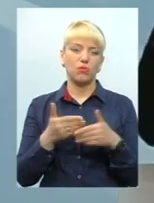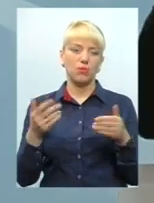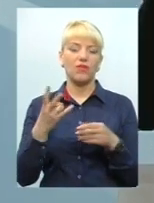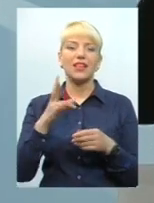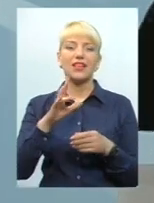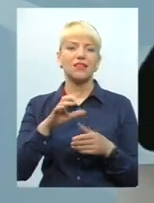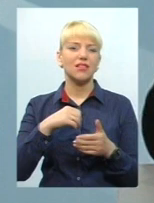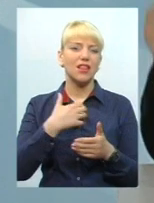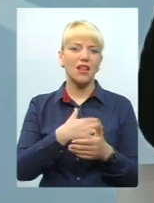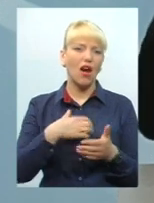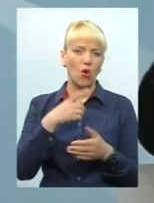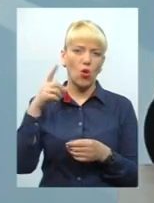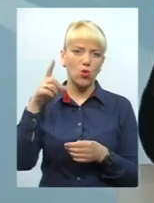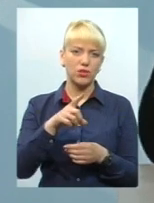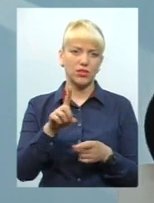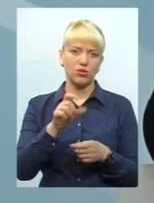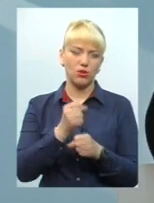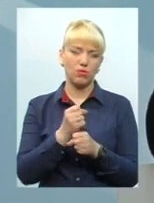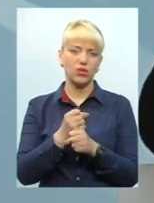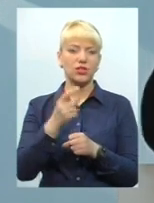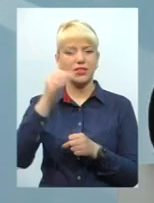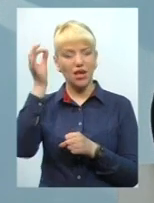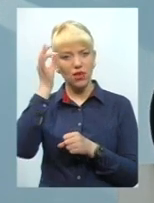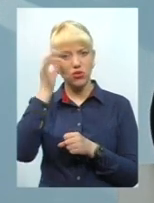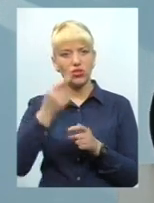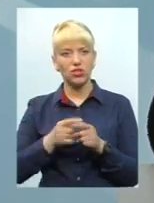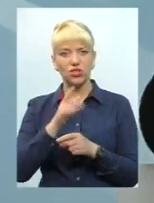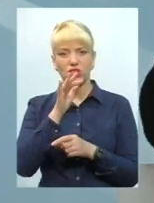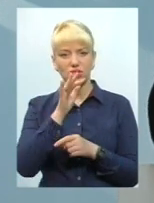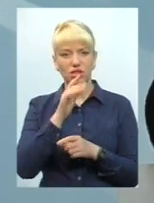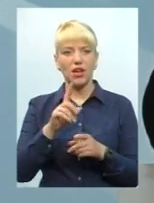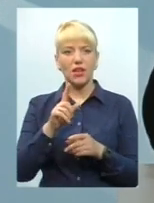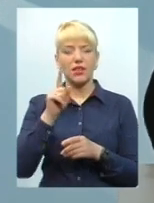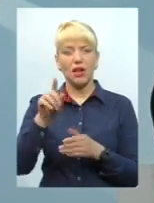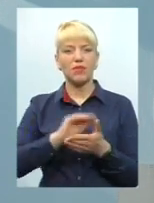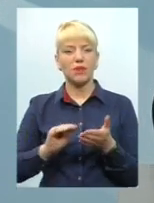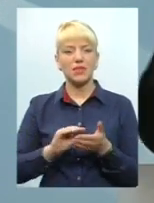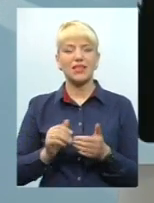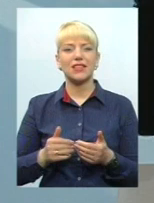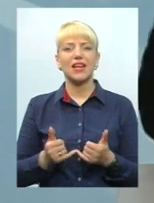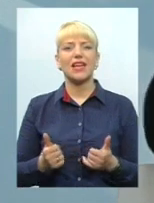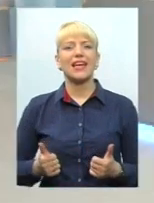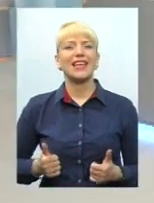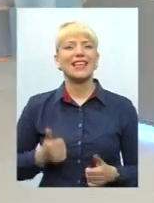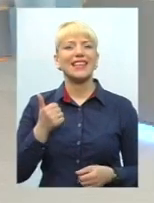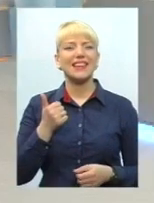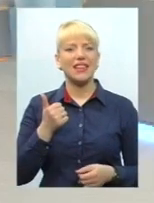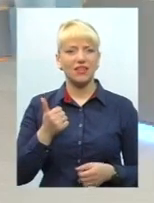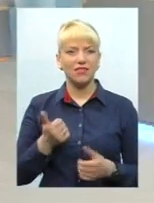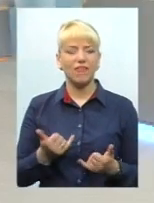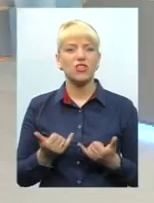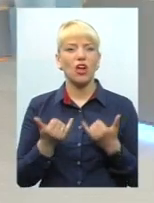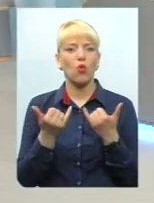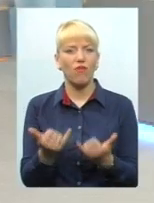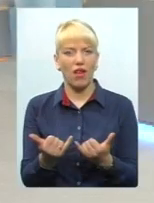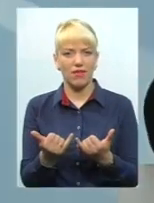наголосити, згадуючи, пам'ятаючи ті часи. А там написано таке: гідне вшанування, не святкування з піснями,